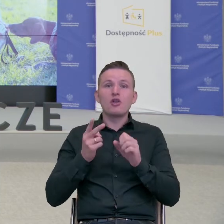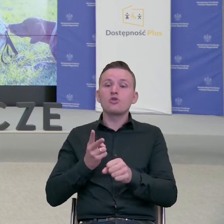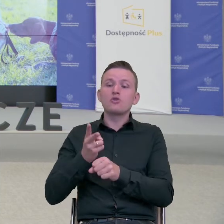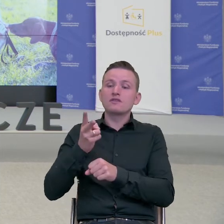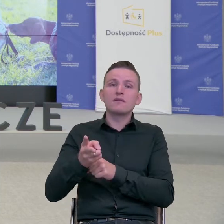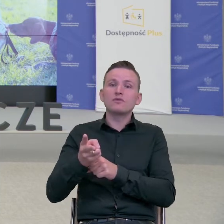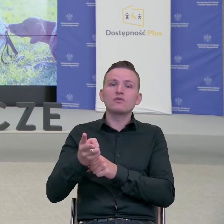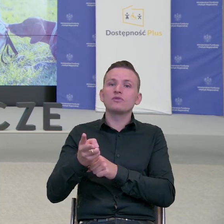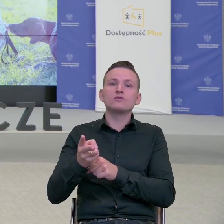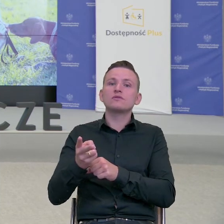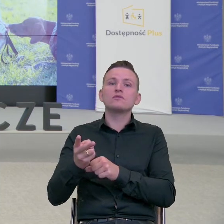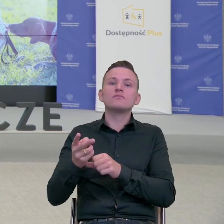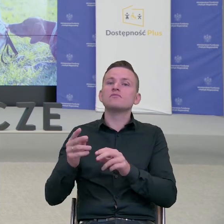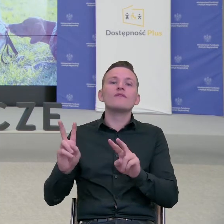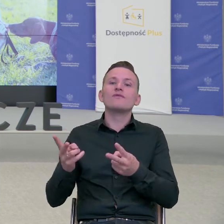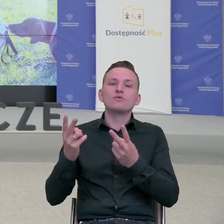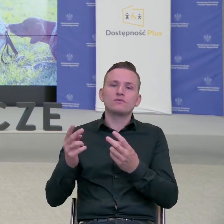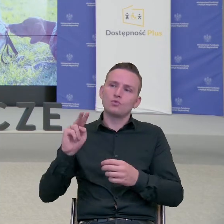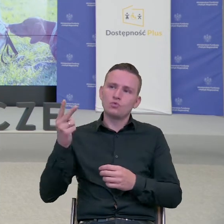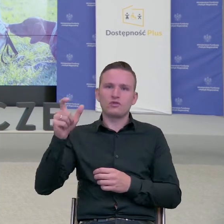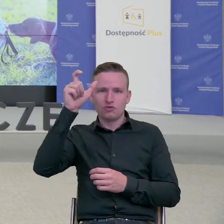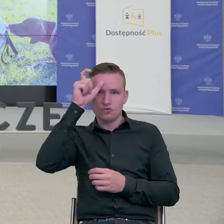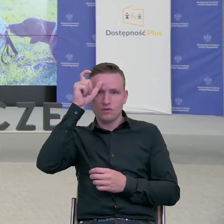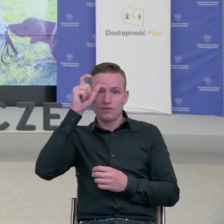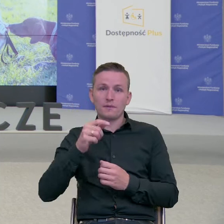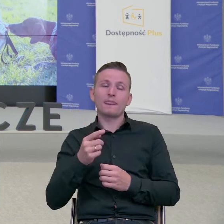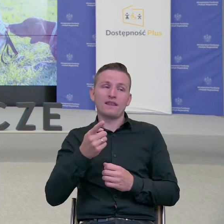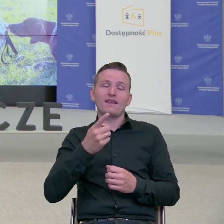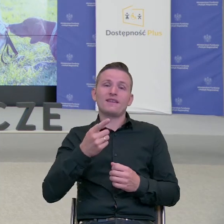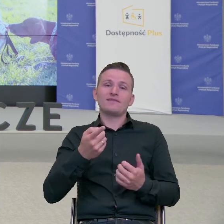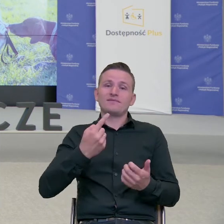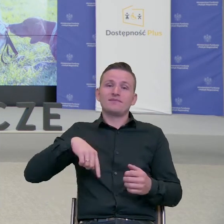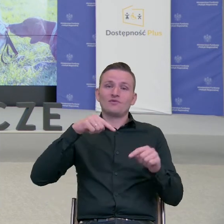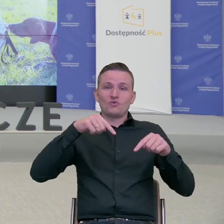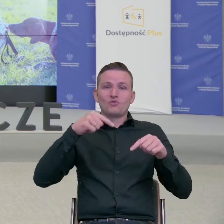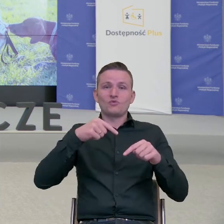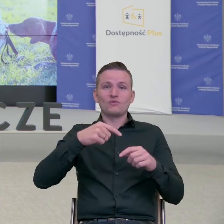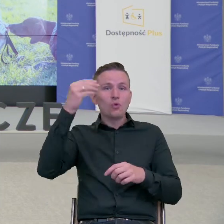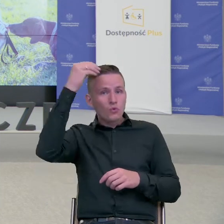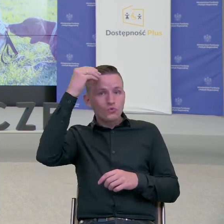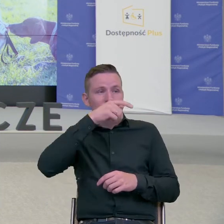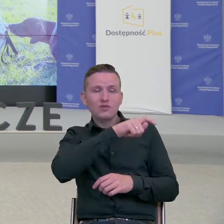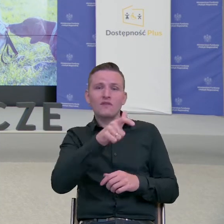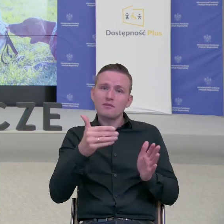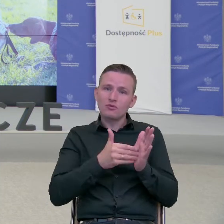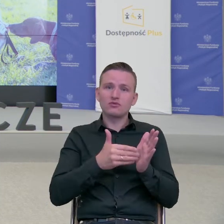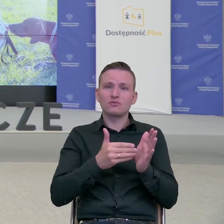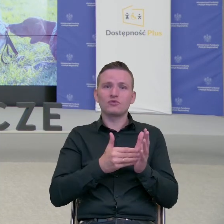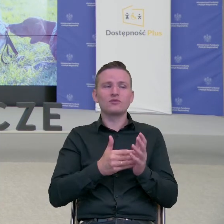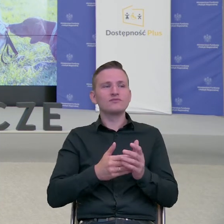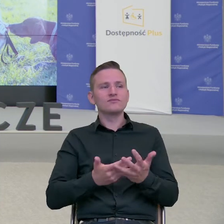tego najbardziej potrzebują nasi uczniowie, tej życzliwości i wsparcia. Na początku wydawało nam się